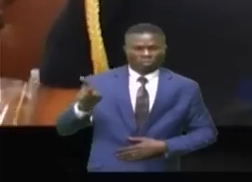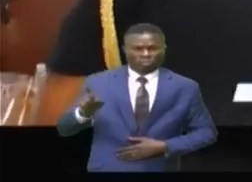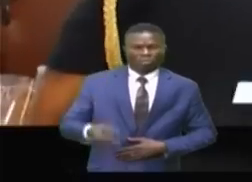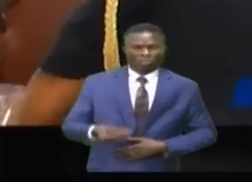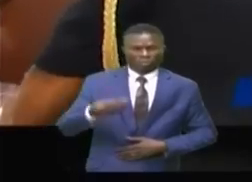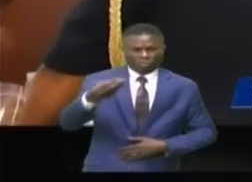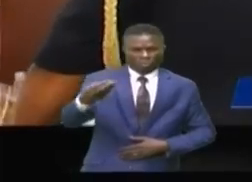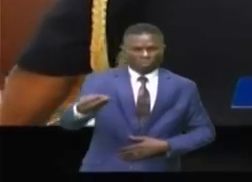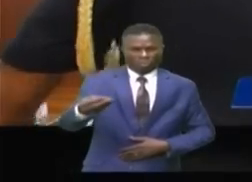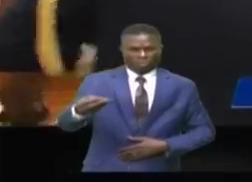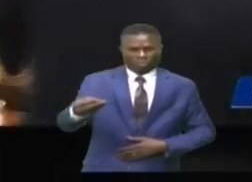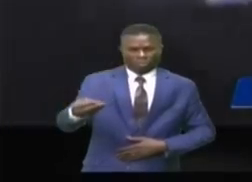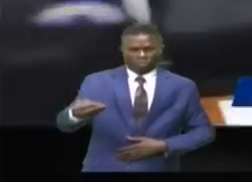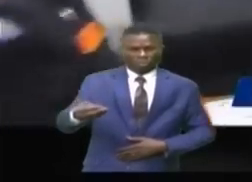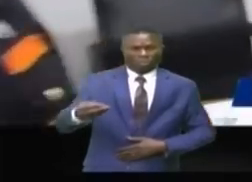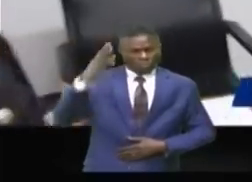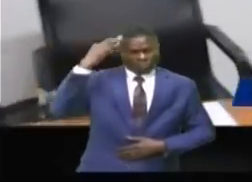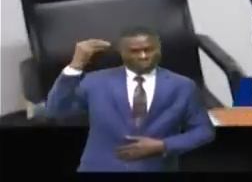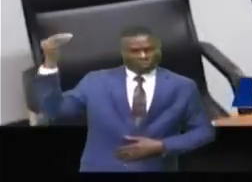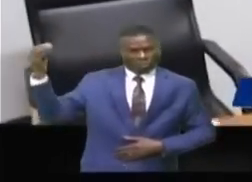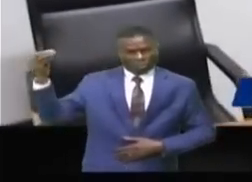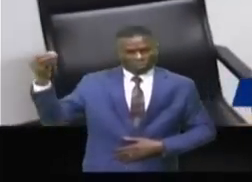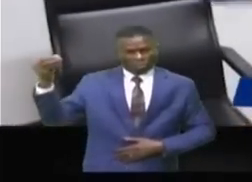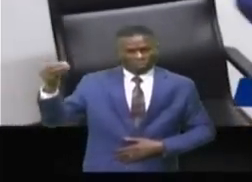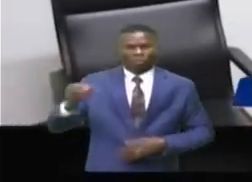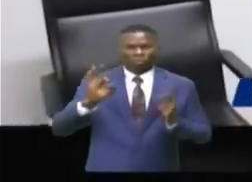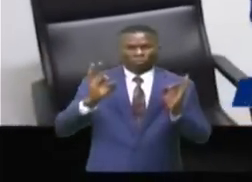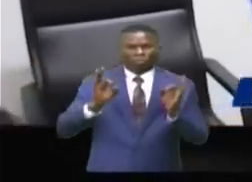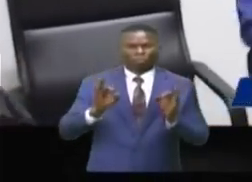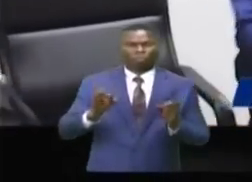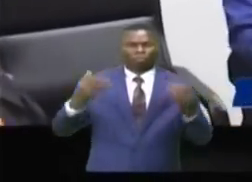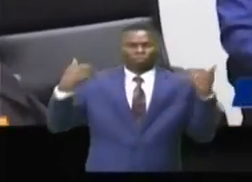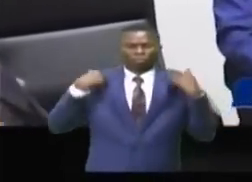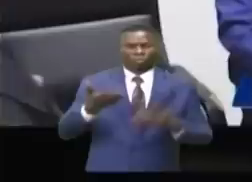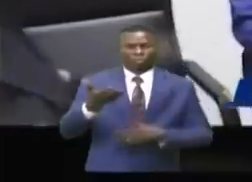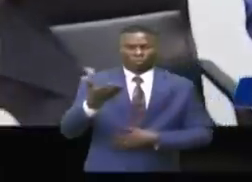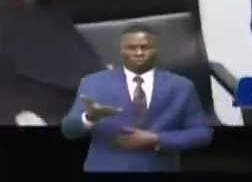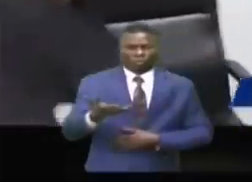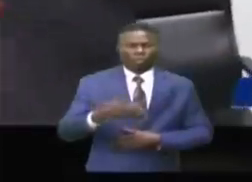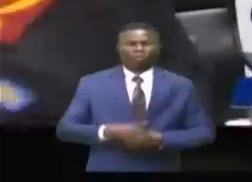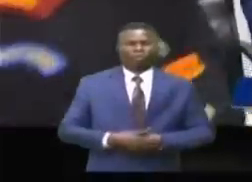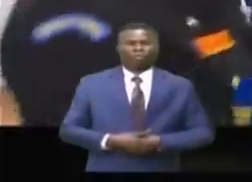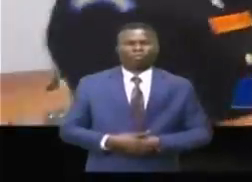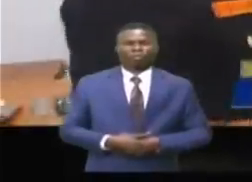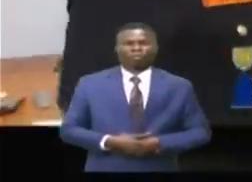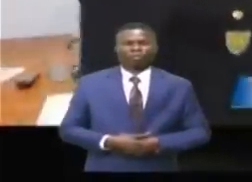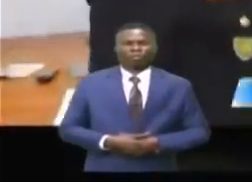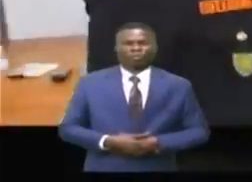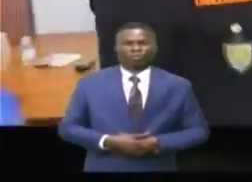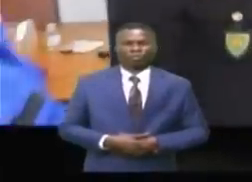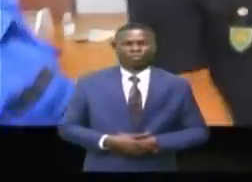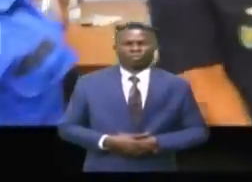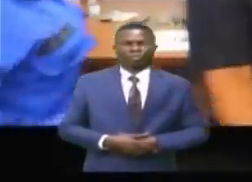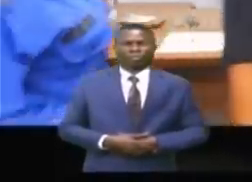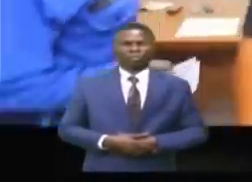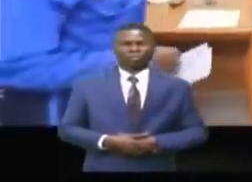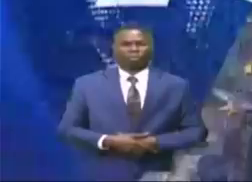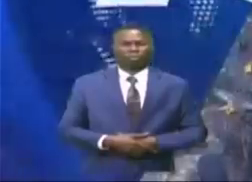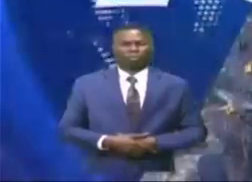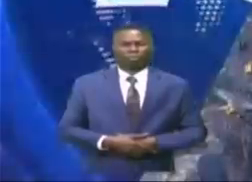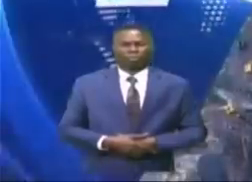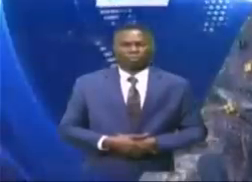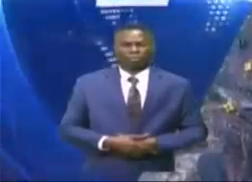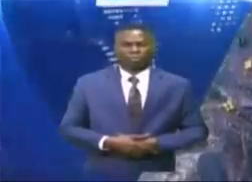remettre son expertise avérée au profit de cette direction importante de la police nationale congolaise.